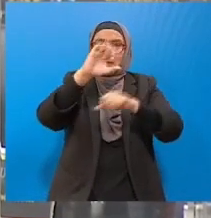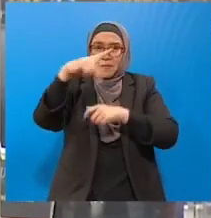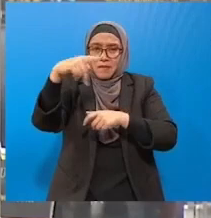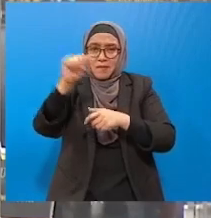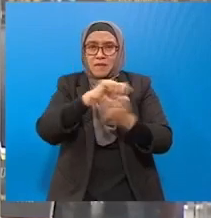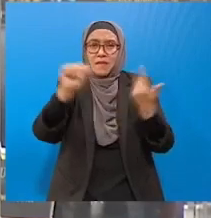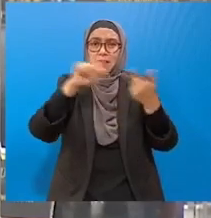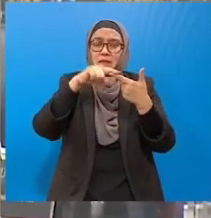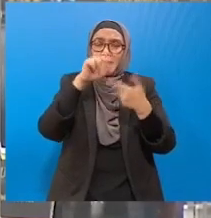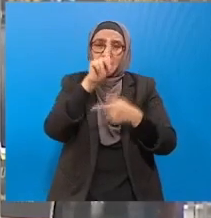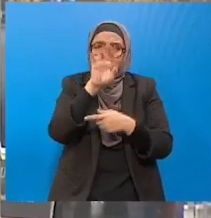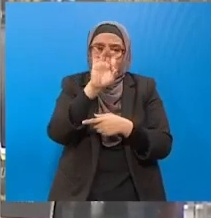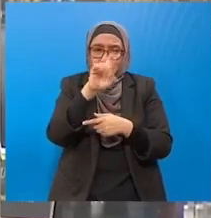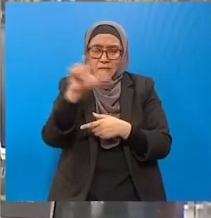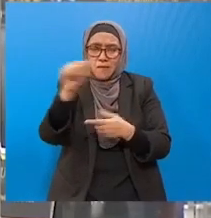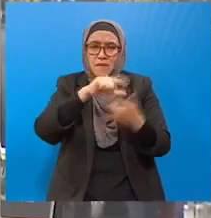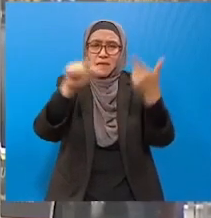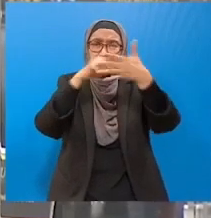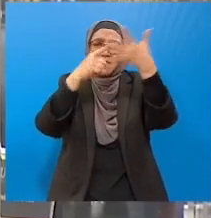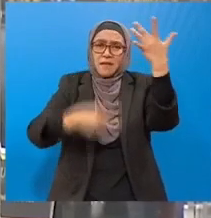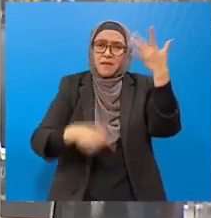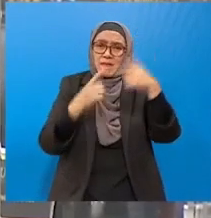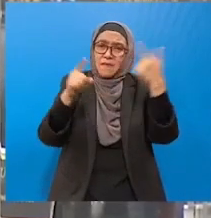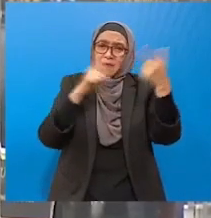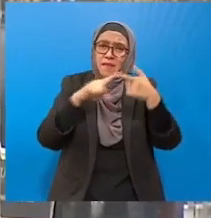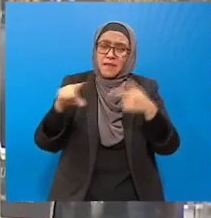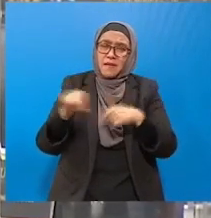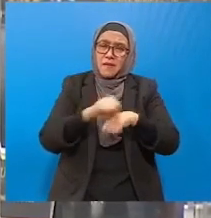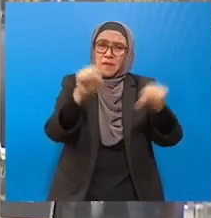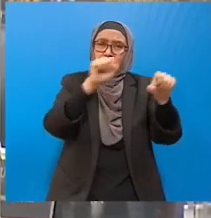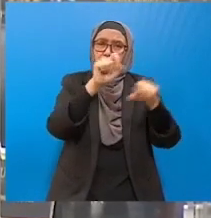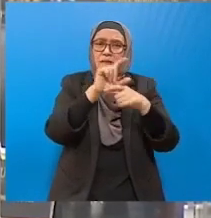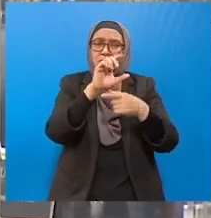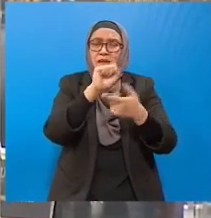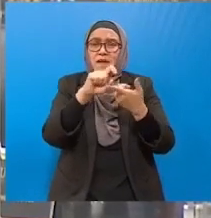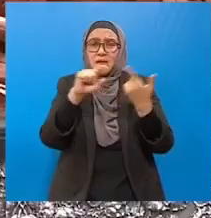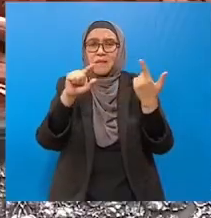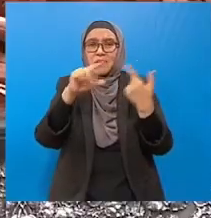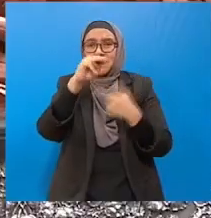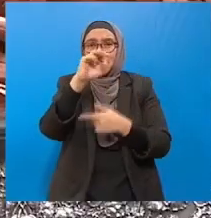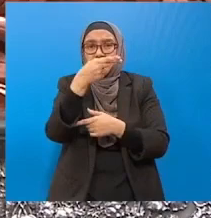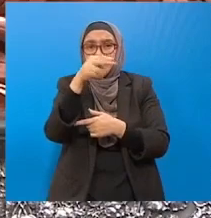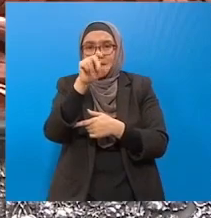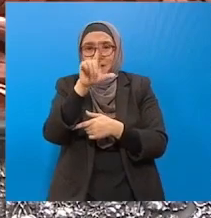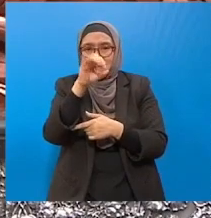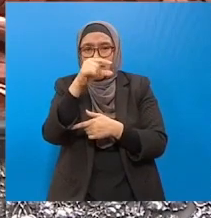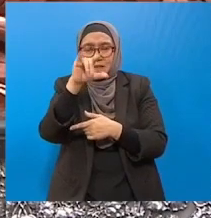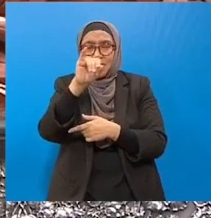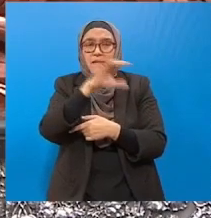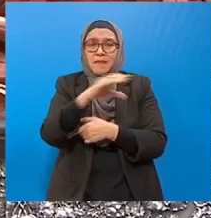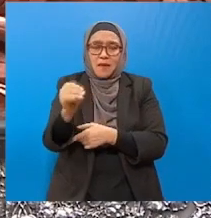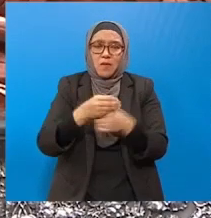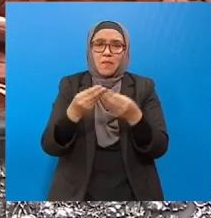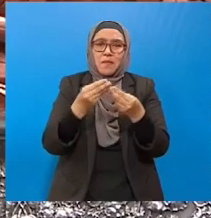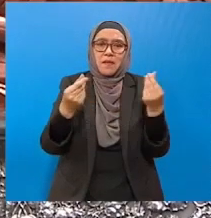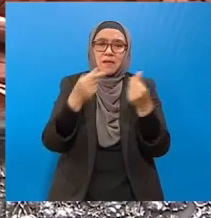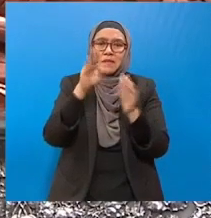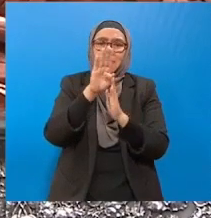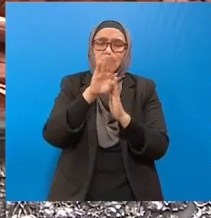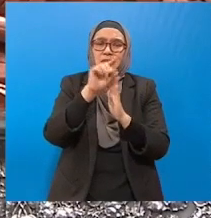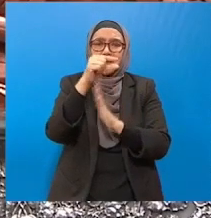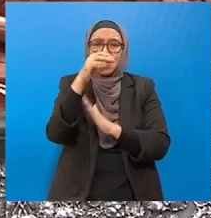jenang Solo Palung sungai tekukan debio mahliga ekstrasel dan juga pasir bedingung